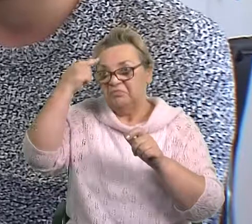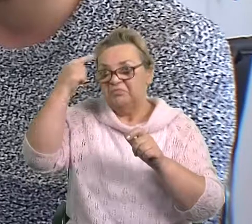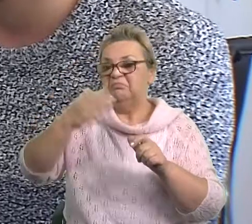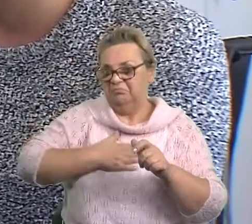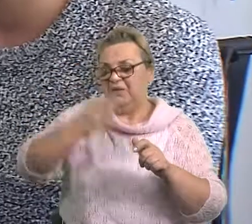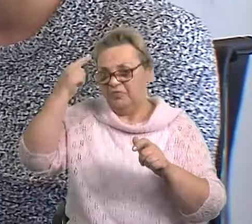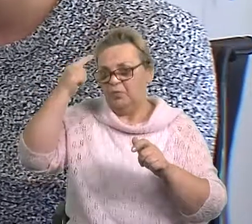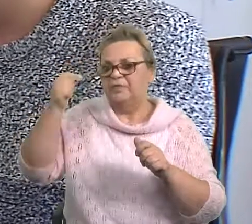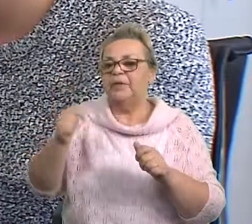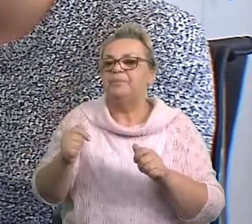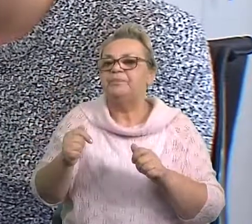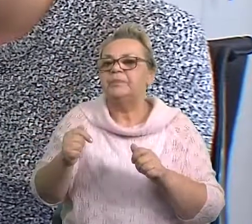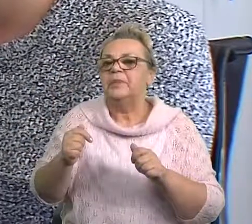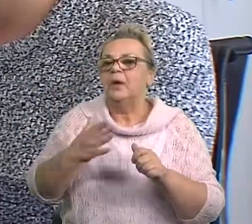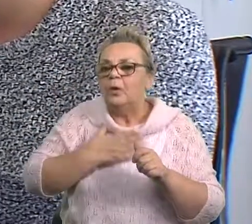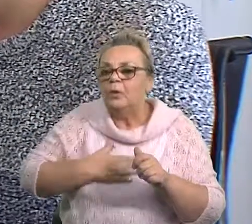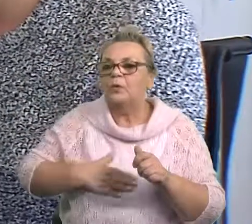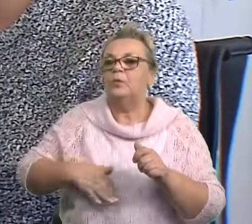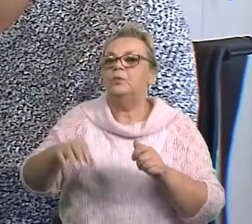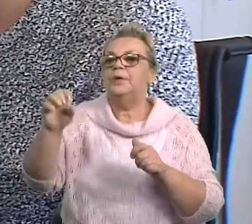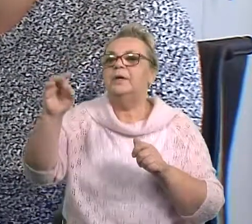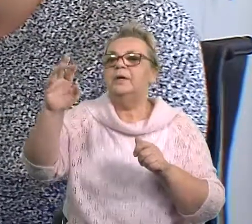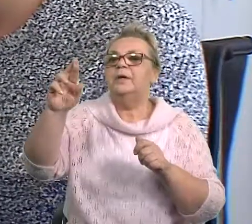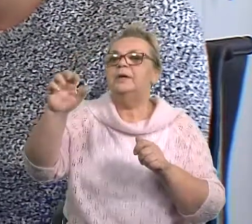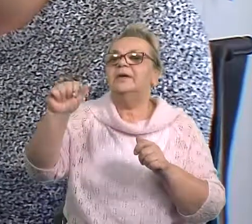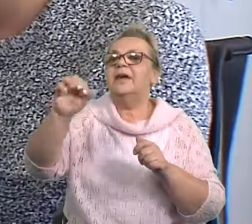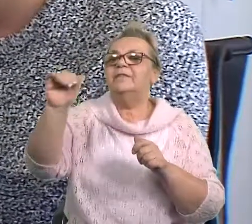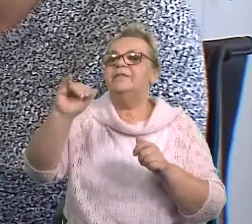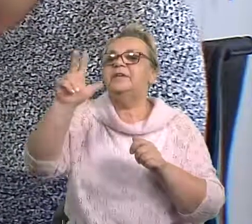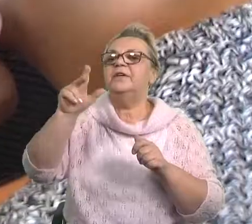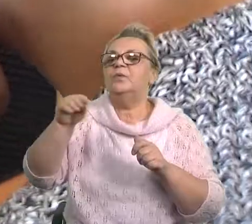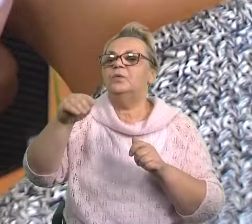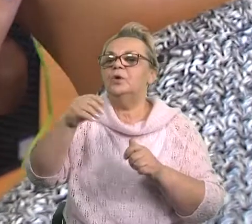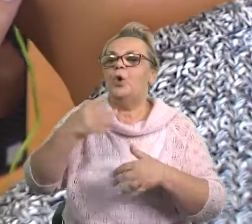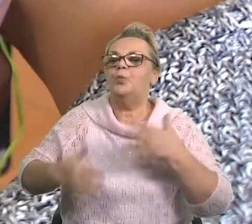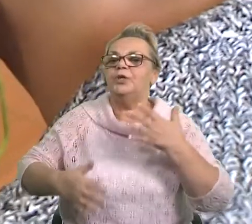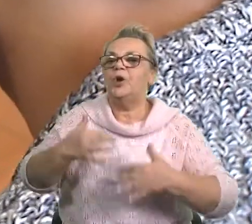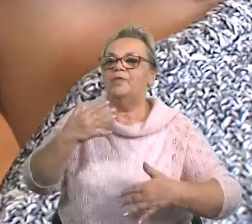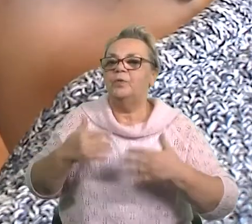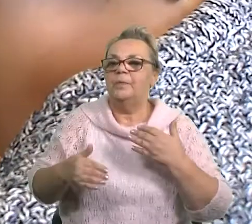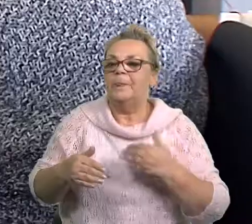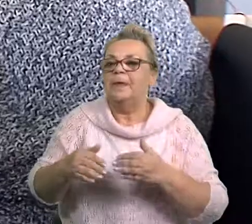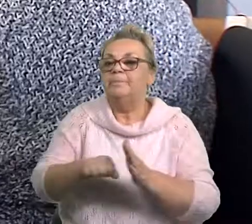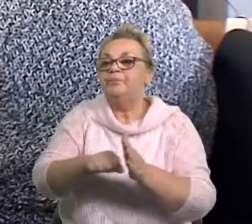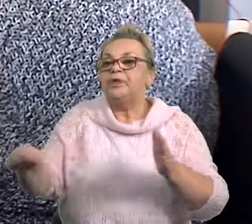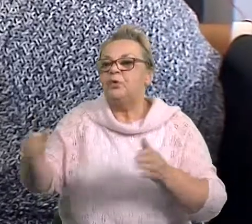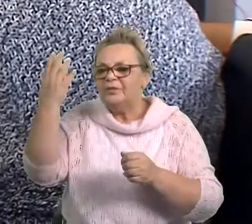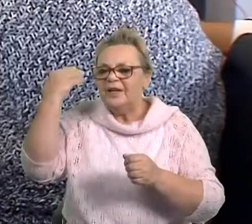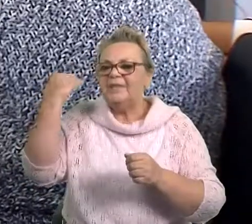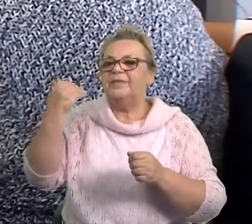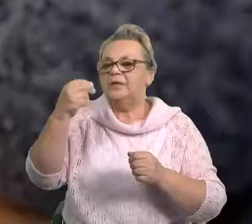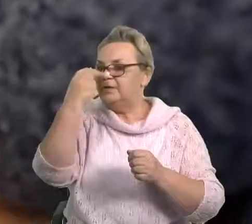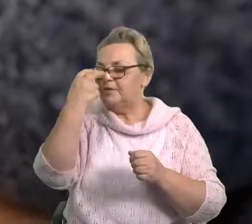grafika komputerowa. No więc jeżeli przechodzę na grafikę komputerową, to na pewno będzie mi dobrze szło. Tak. Od dawna się interesowałem